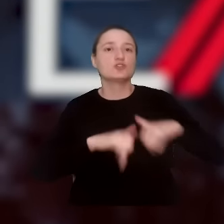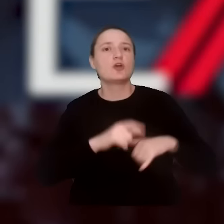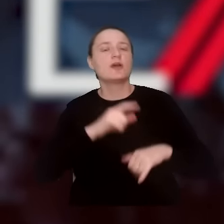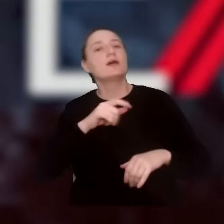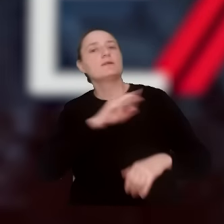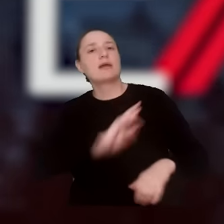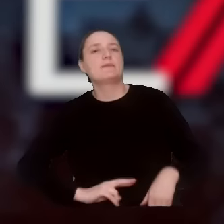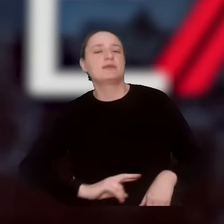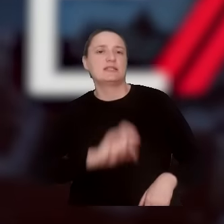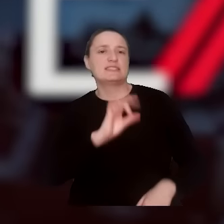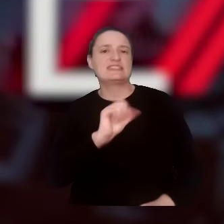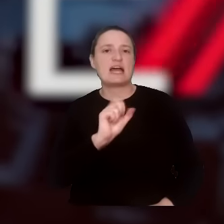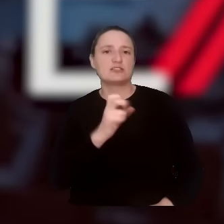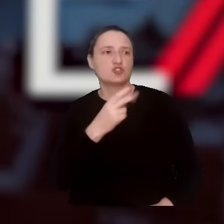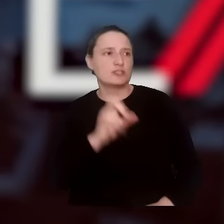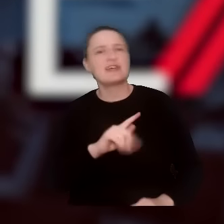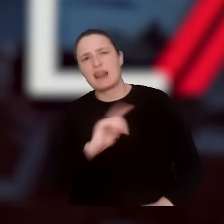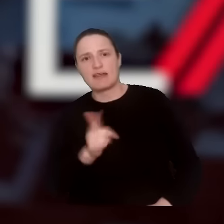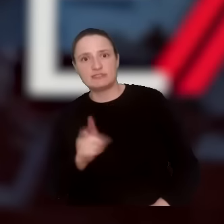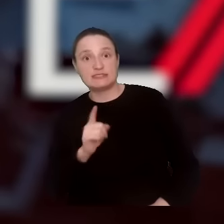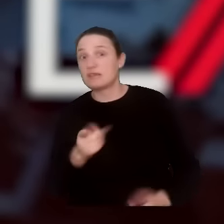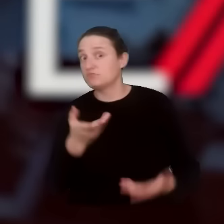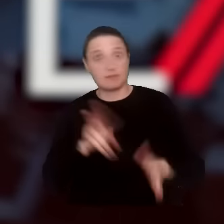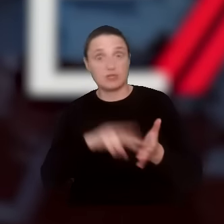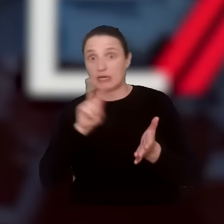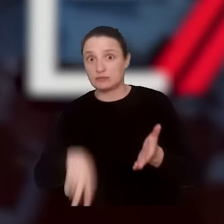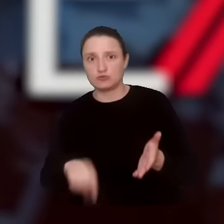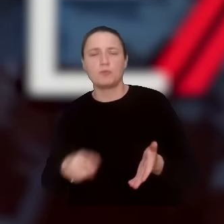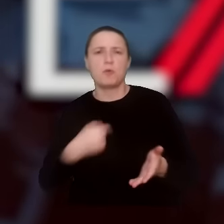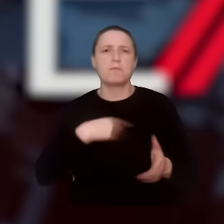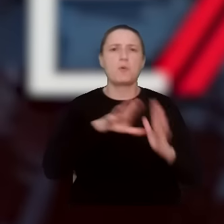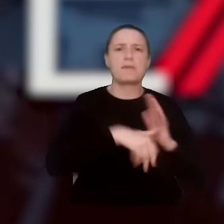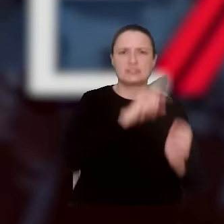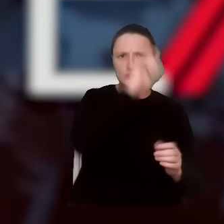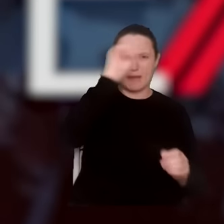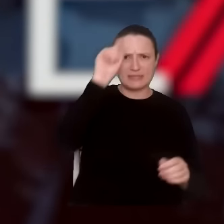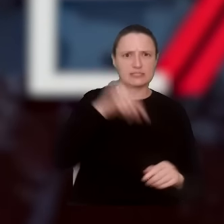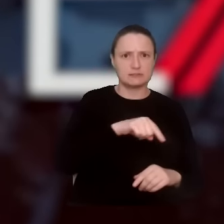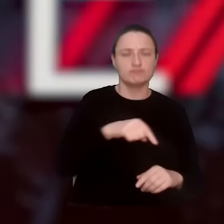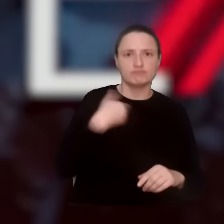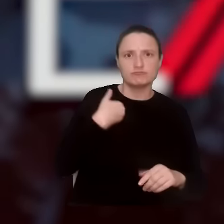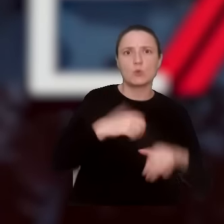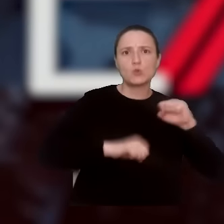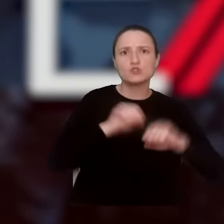Sanchez jednak nie poda się do dymisji. Miał to uczynić po tym, jak madrycki sąd wszczął wobec jego żony Begoni Gomez